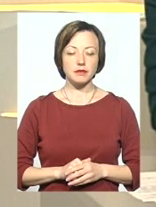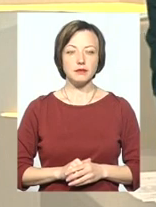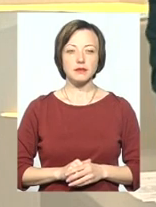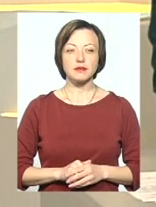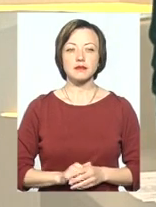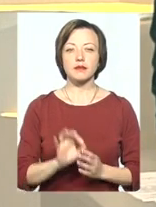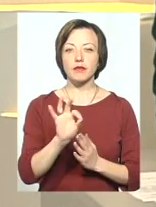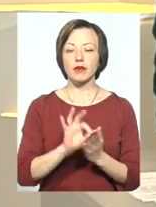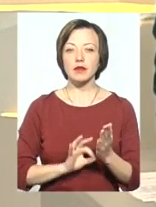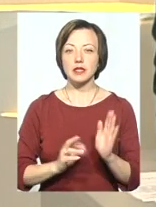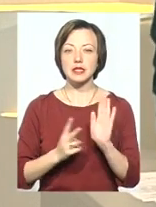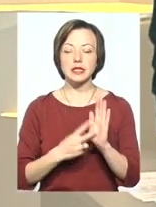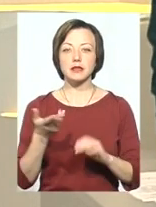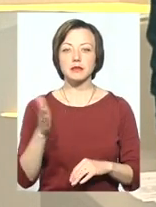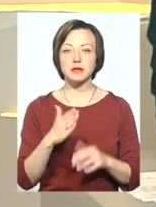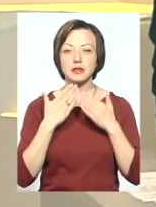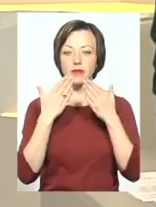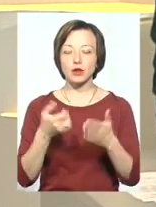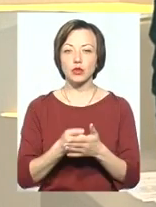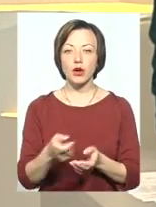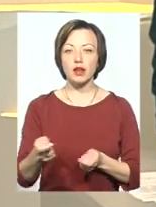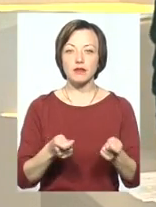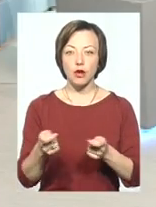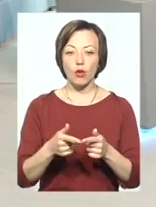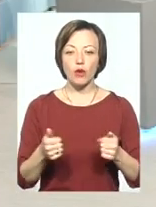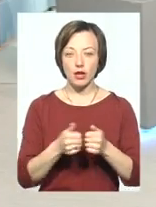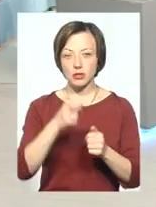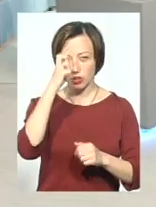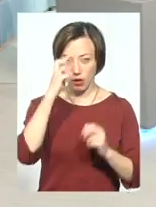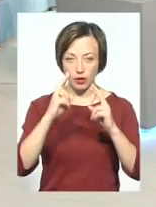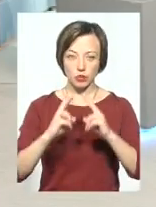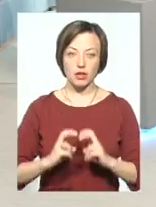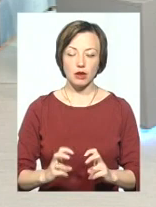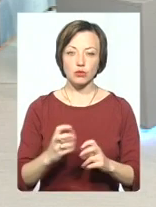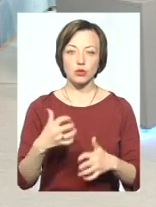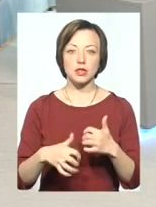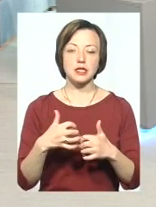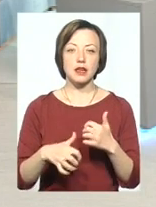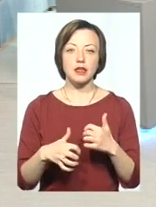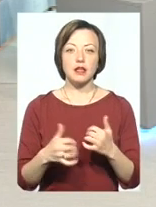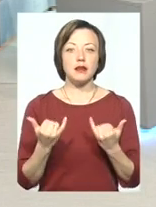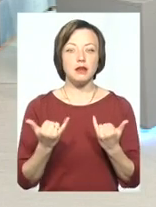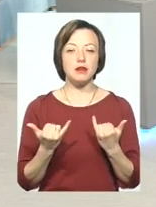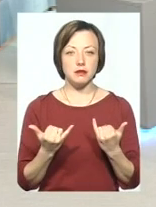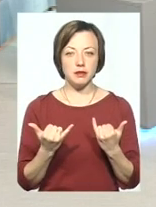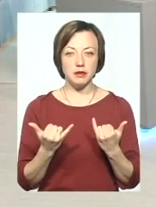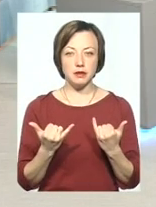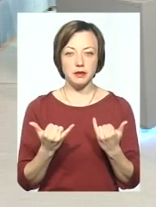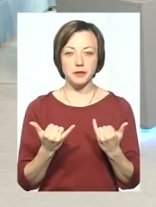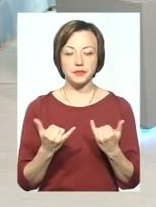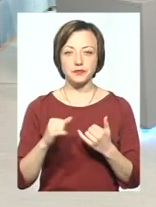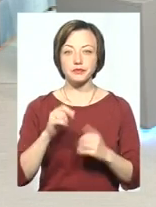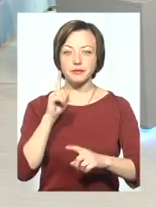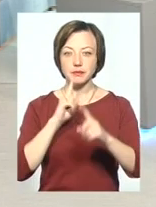Власне, одразу сім звернень до керівних органів держави розглянуто серед на сьогоднішньому пленарному